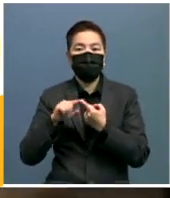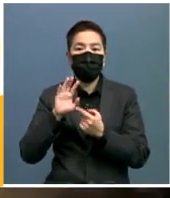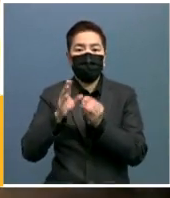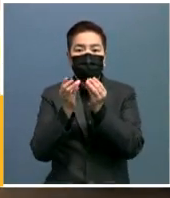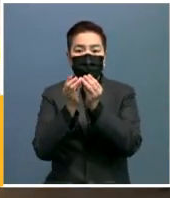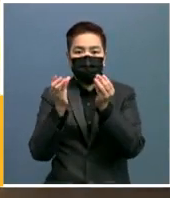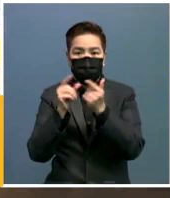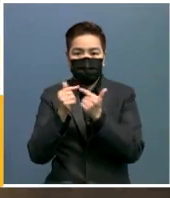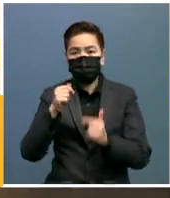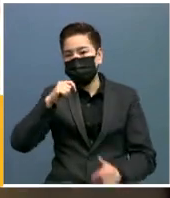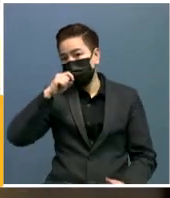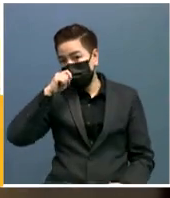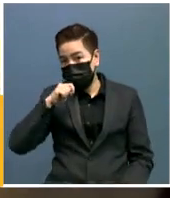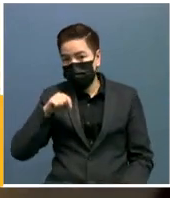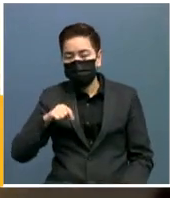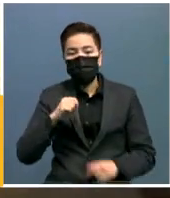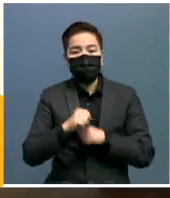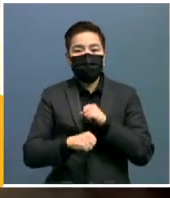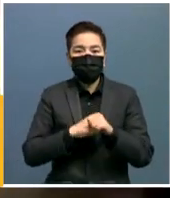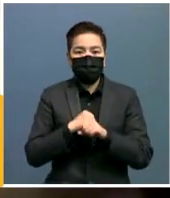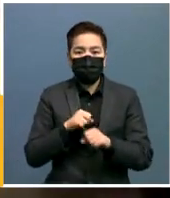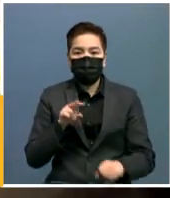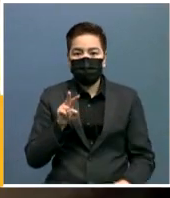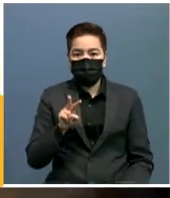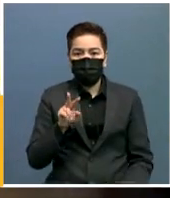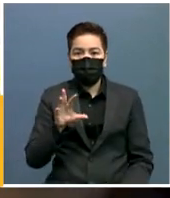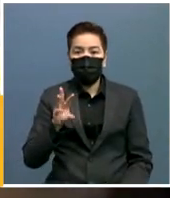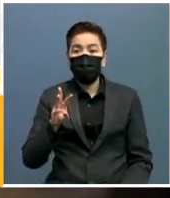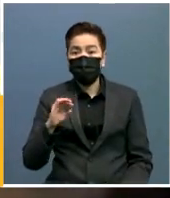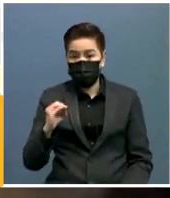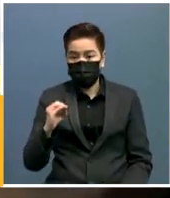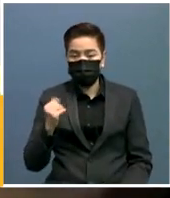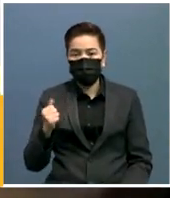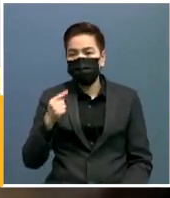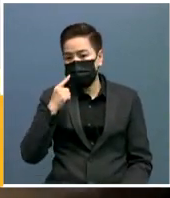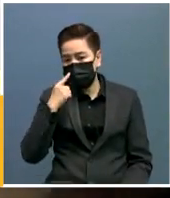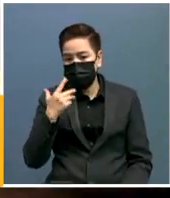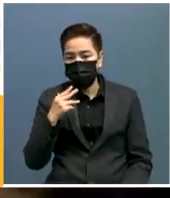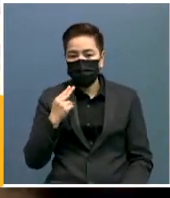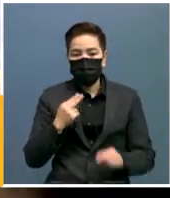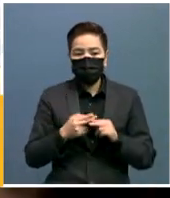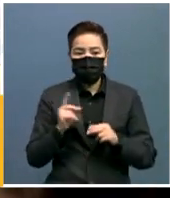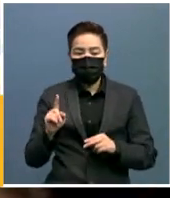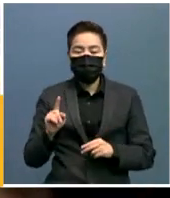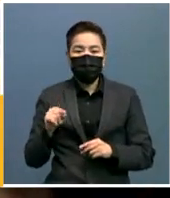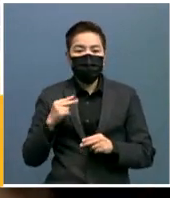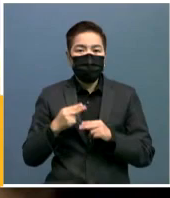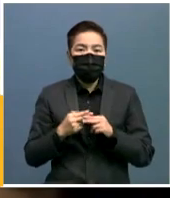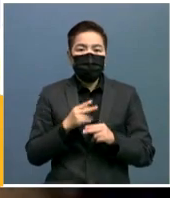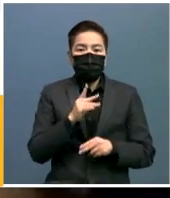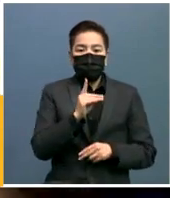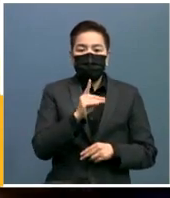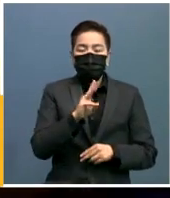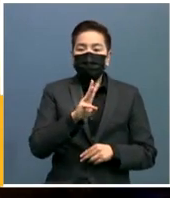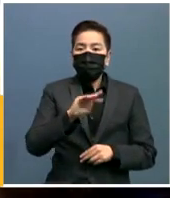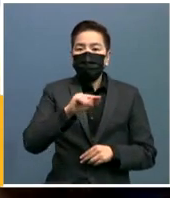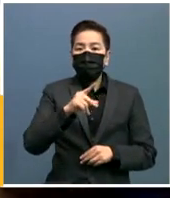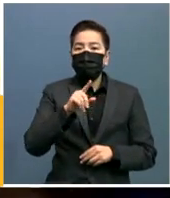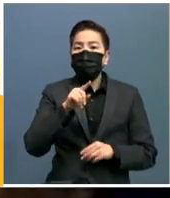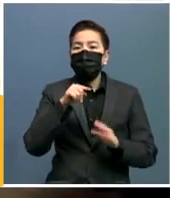แห่งราชอาณาจักรไทยพุทธศักราช 2560ประกอบกับนายดวงฤทธิ์เบ็ญจาธิกุลชัยรุ่งเรือง